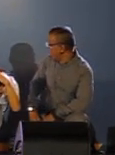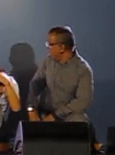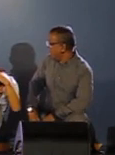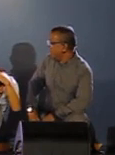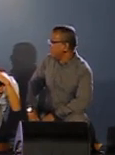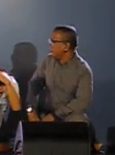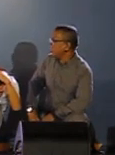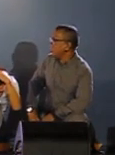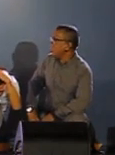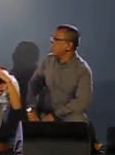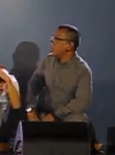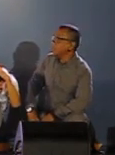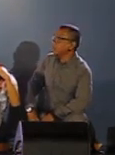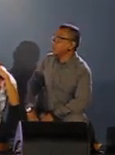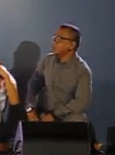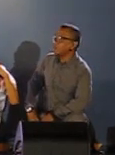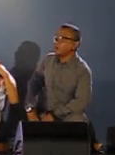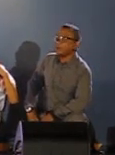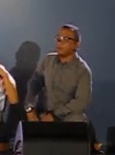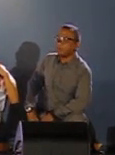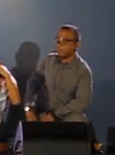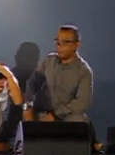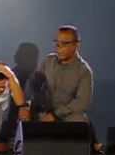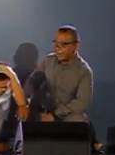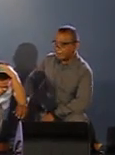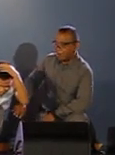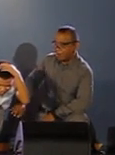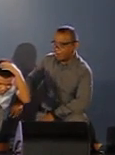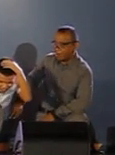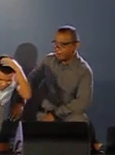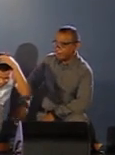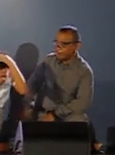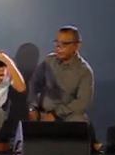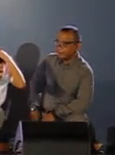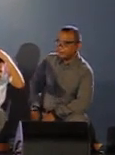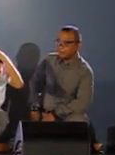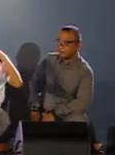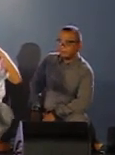Dito lang nito. Sige. Doon sa wall. Harap ka ng wall.